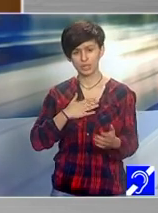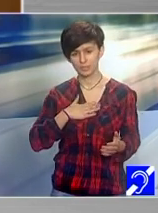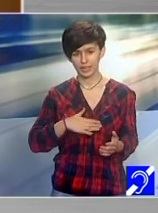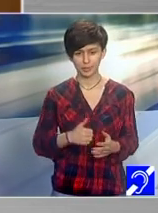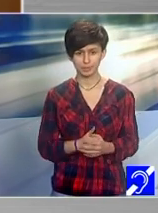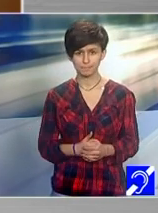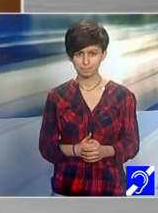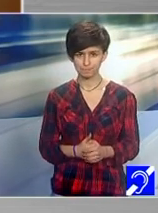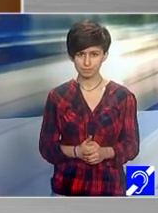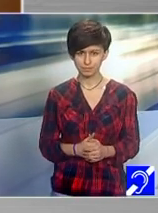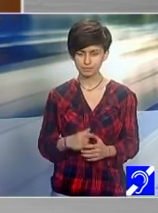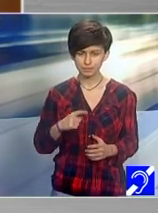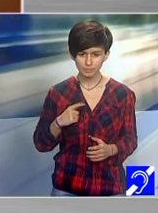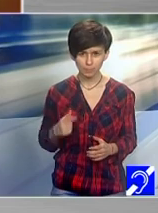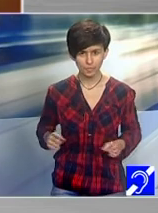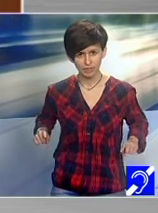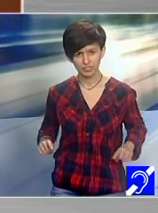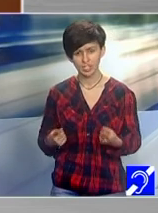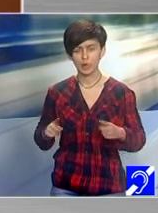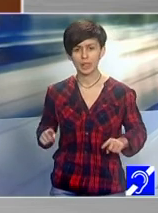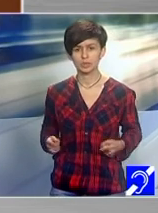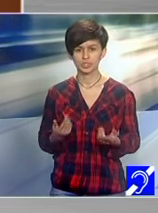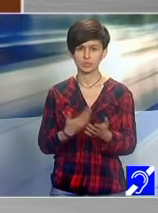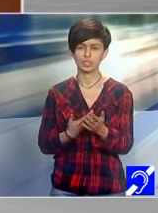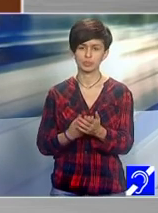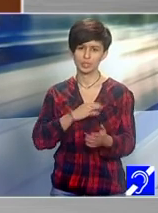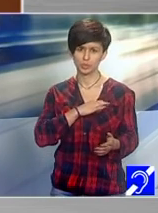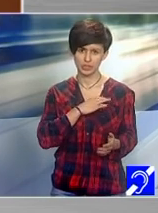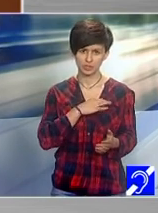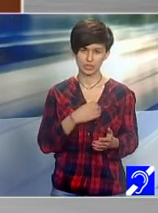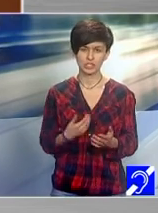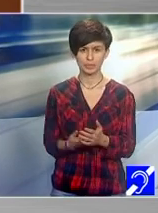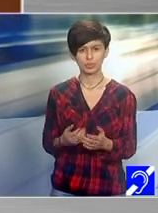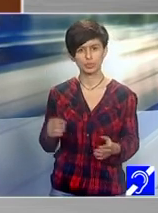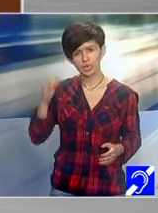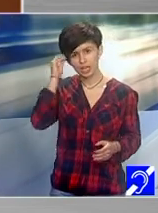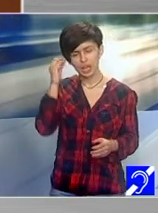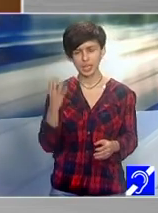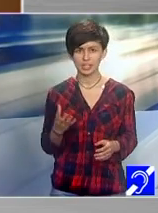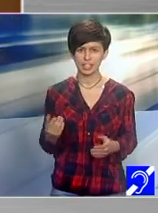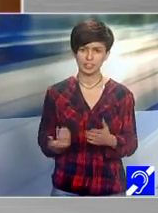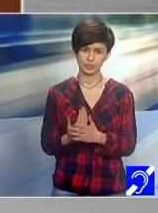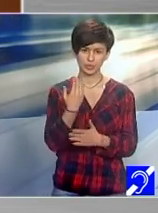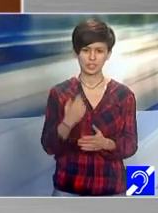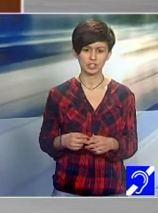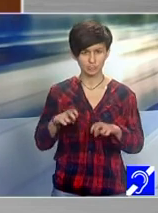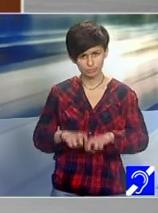fie și un stimulent pentru studenți, pentru a crea noi cercetători, noi inventatori și a le